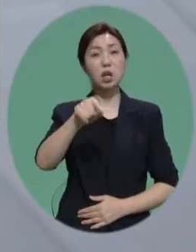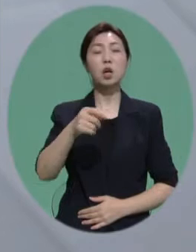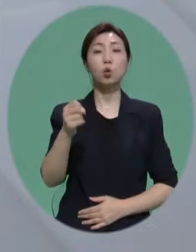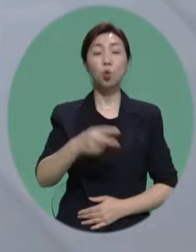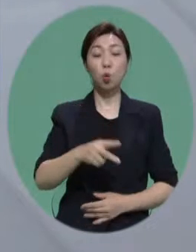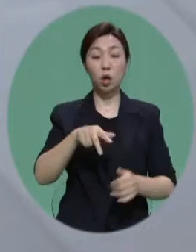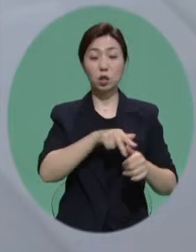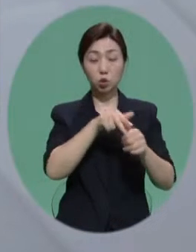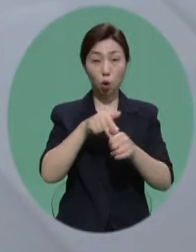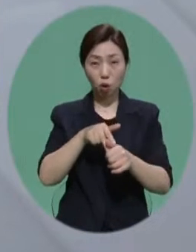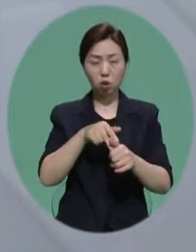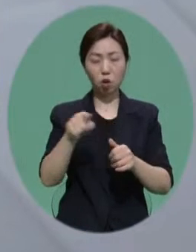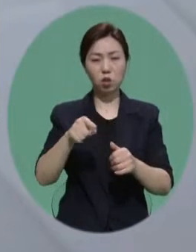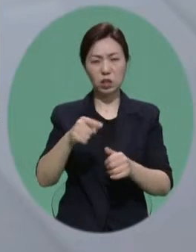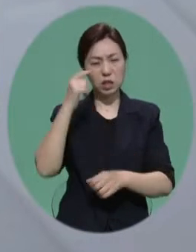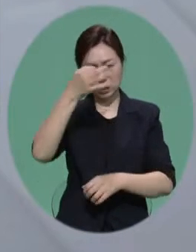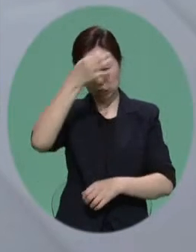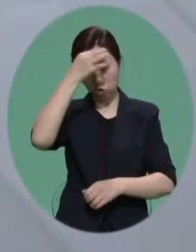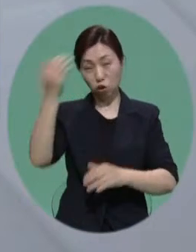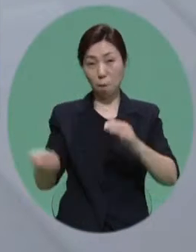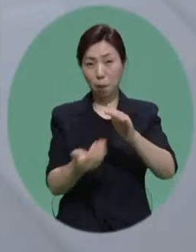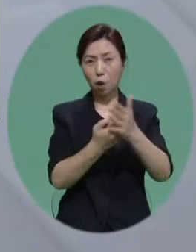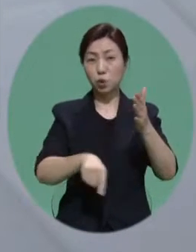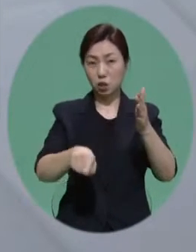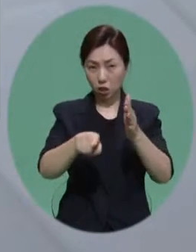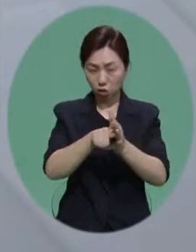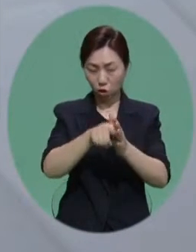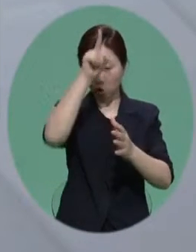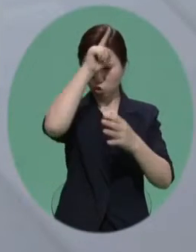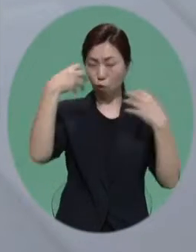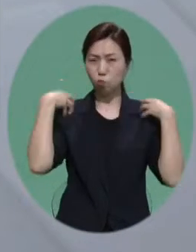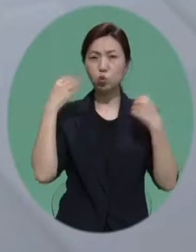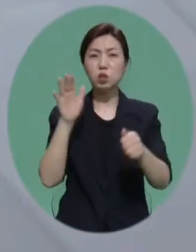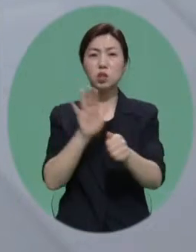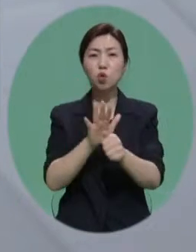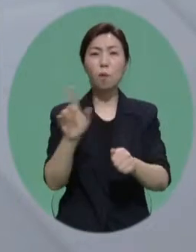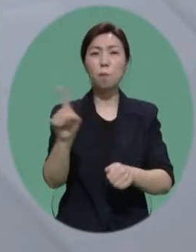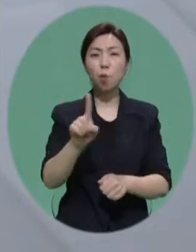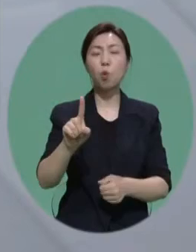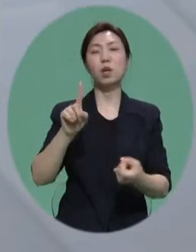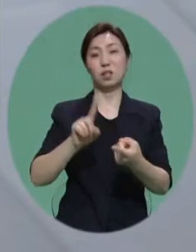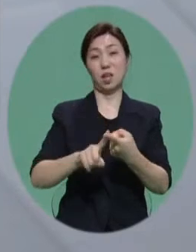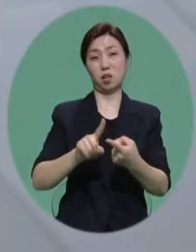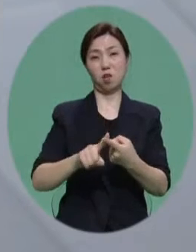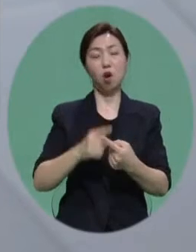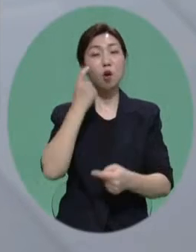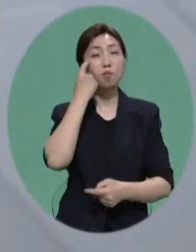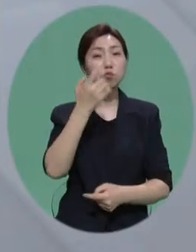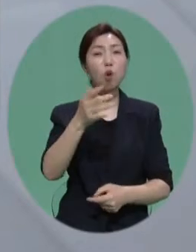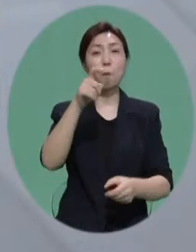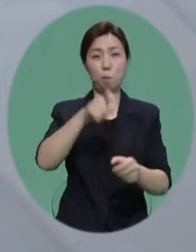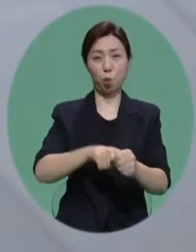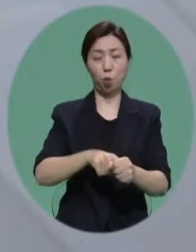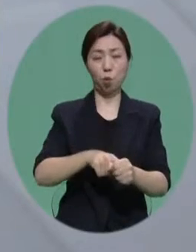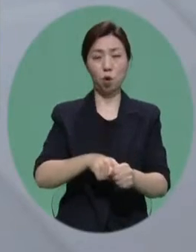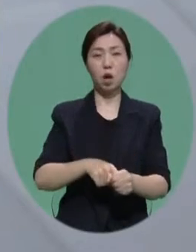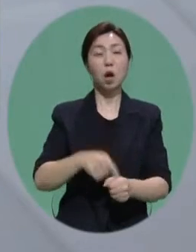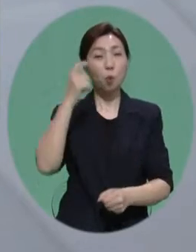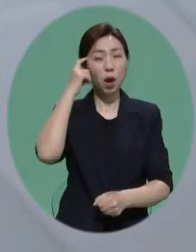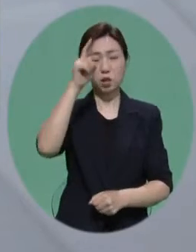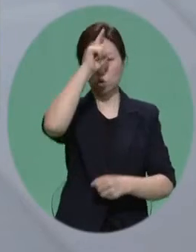정도는 어떤 지원을 해야 할 것인가 사실 그게 정부의 역할을 아니겠습니까 사실 제가 그래서 여쭤봤습니다